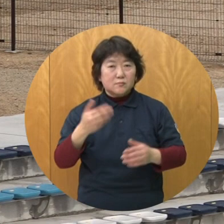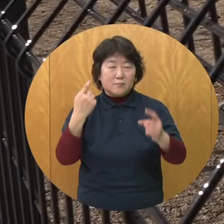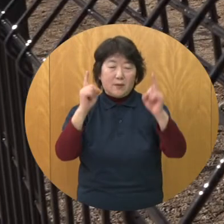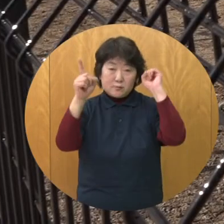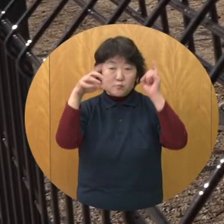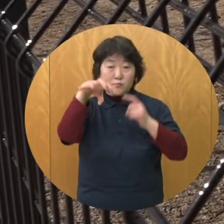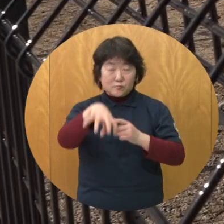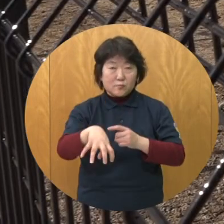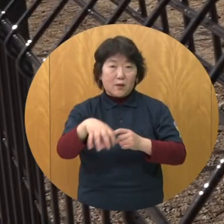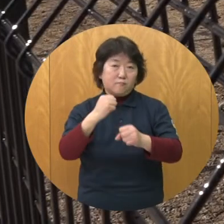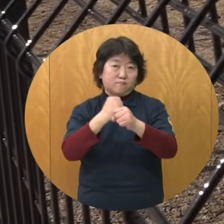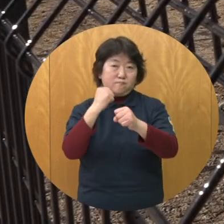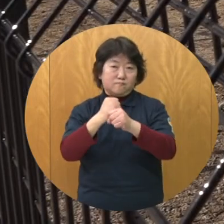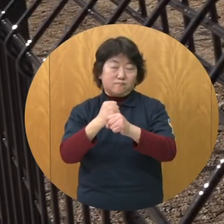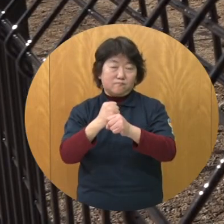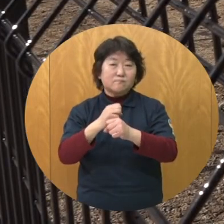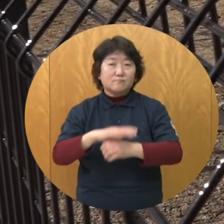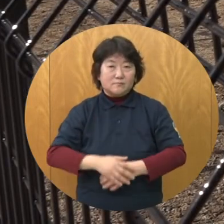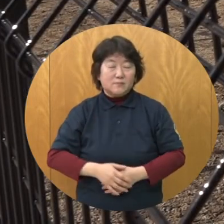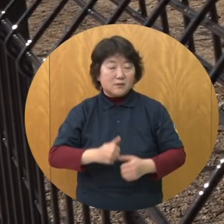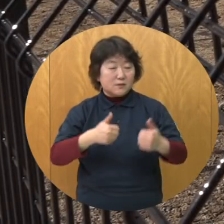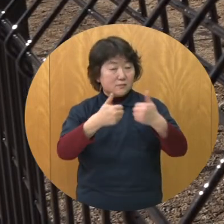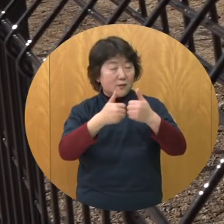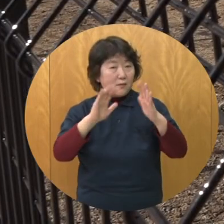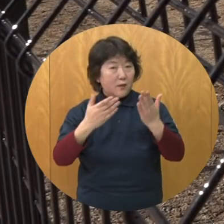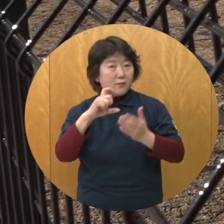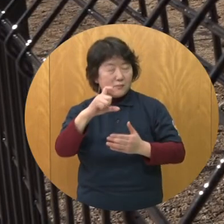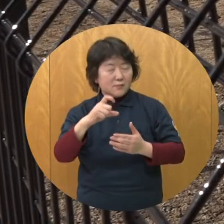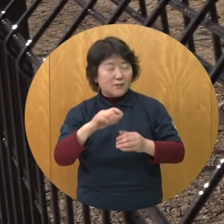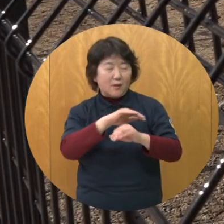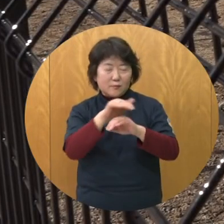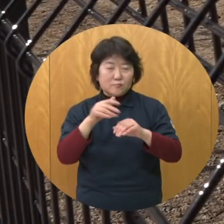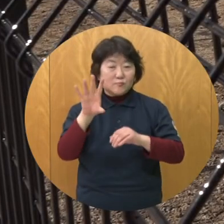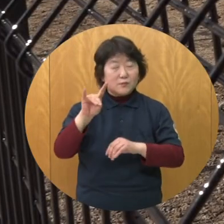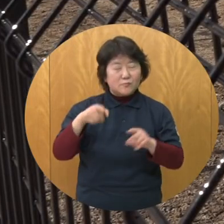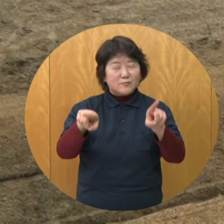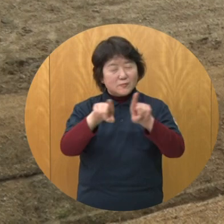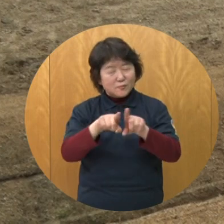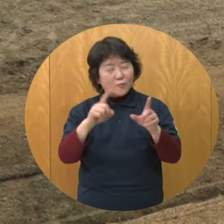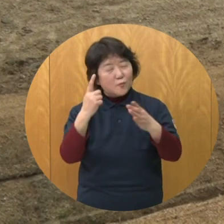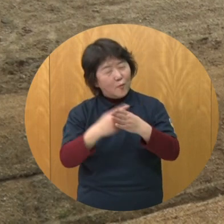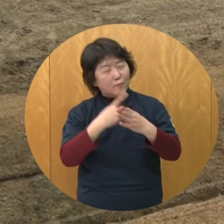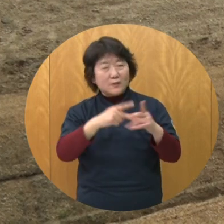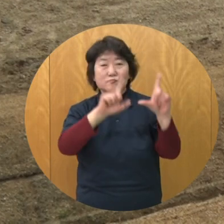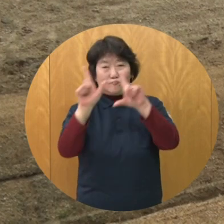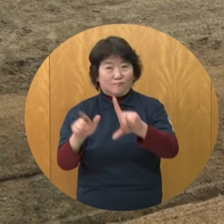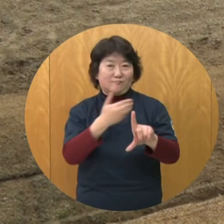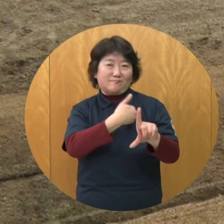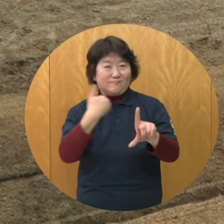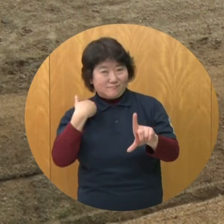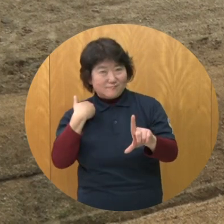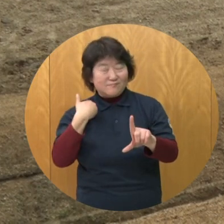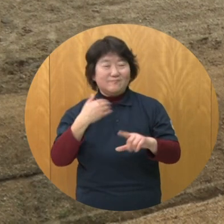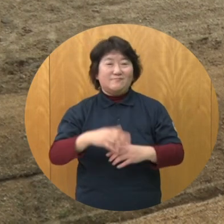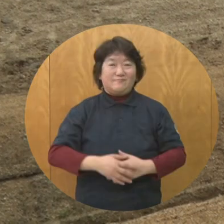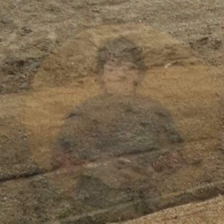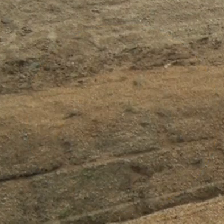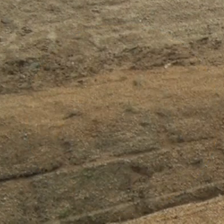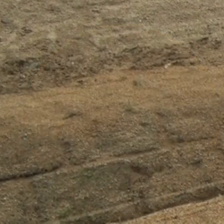ランができる予定。試合のない日はここで愛犬と一緒にのんびり過ごせますね。